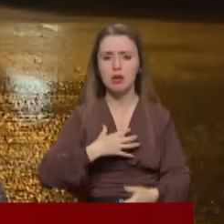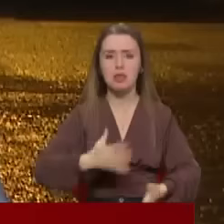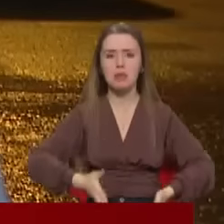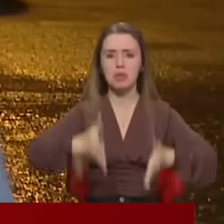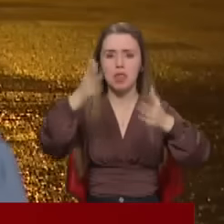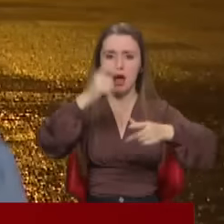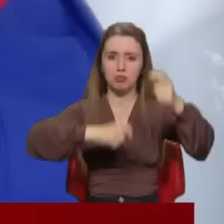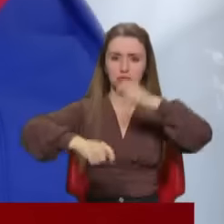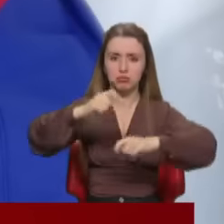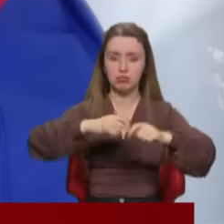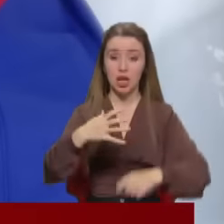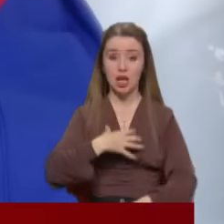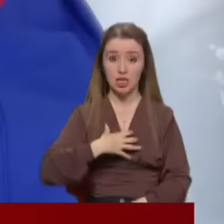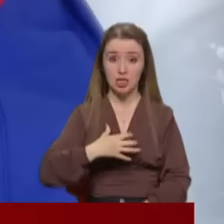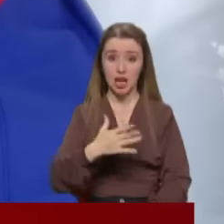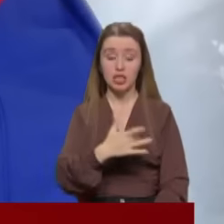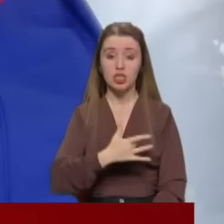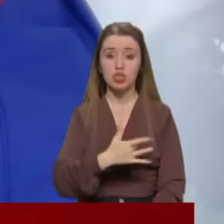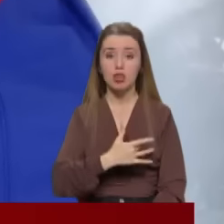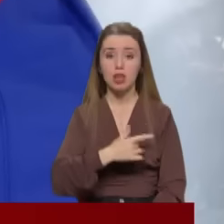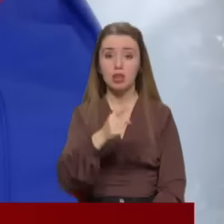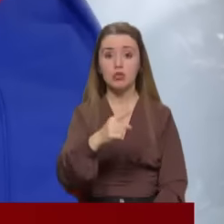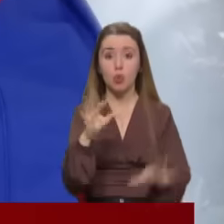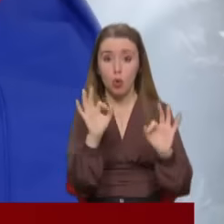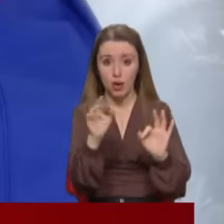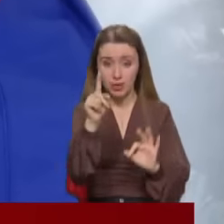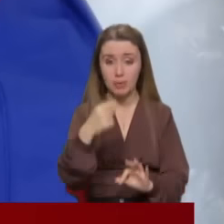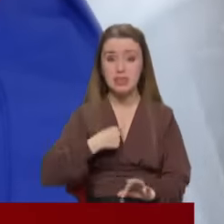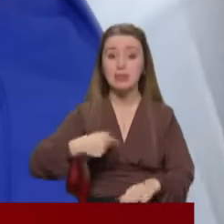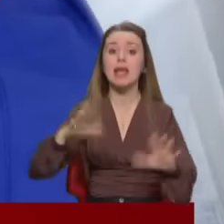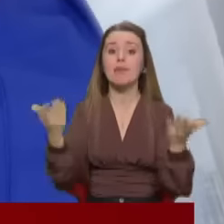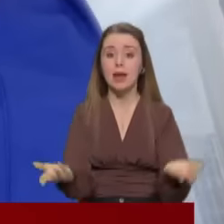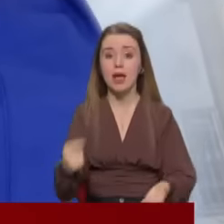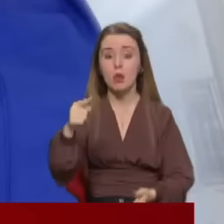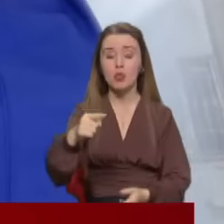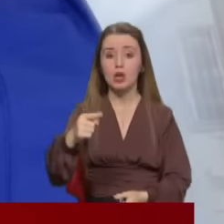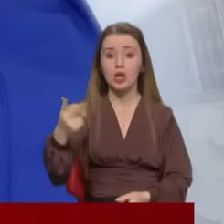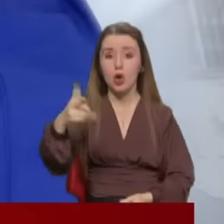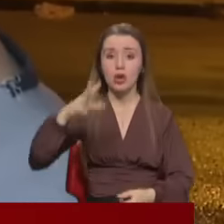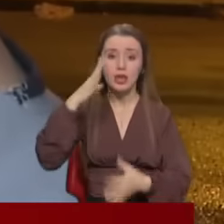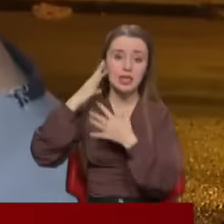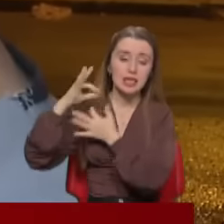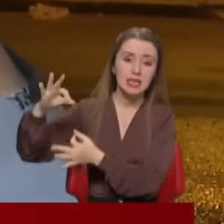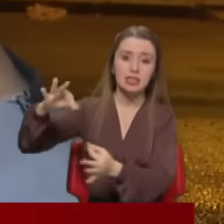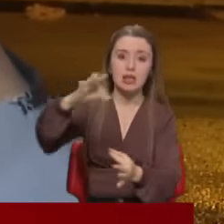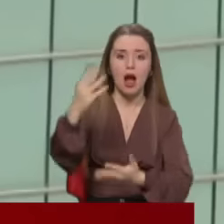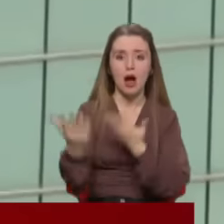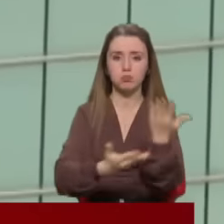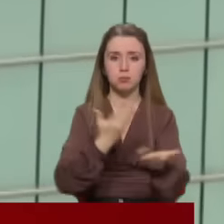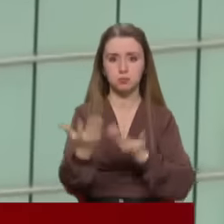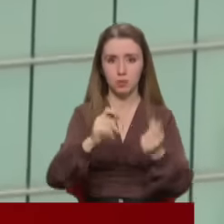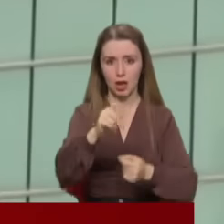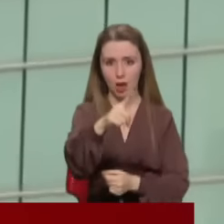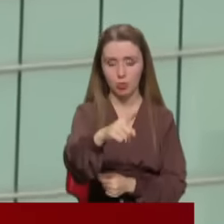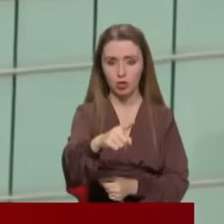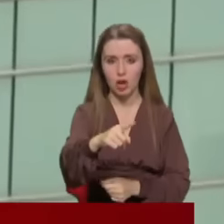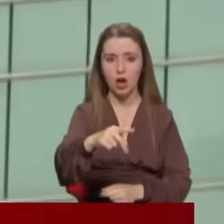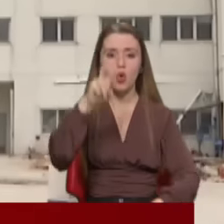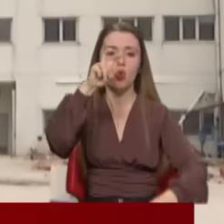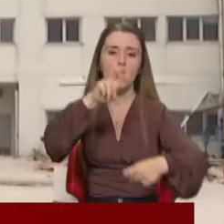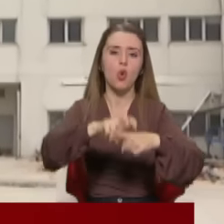bizim canlarımız kendi canlarından çok daha mı ucuz acaba? Katil diyorum çünkü buradakilerin, ölen insanların, o ihmal edenler, koltukları